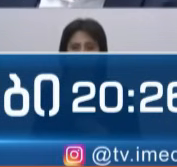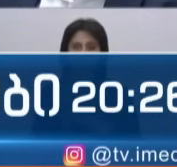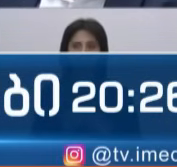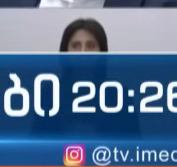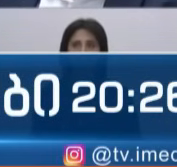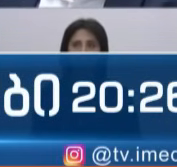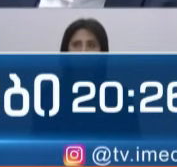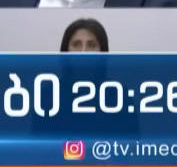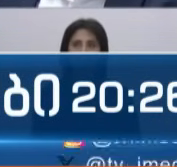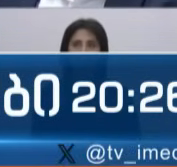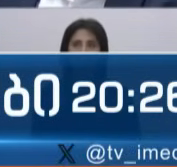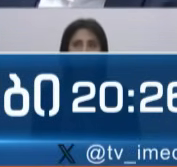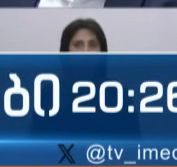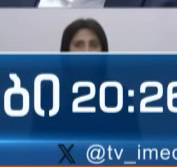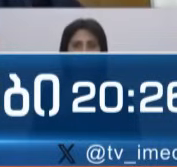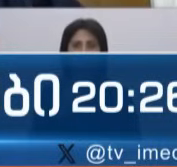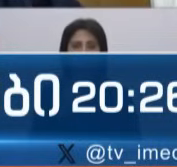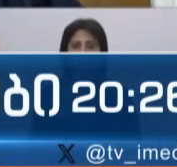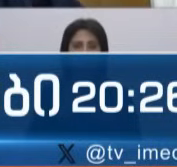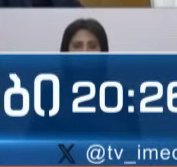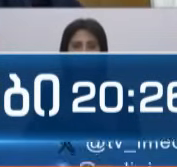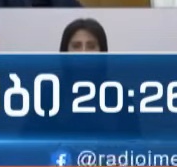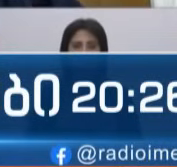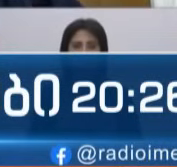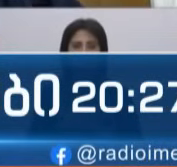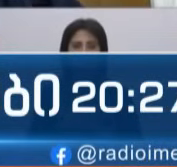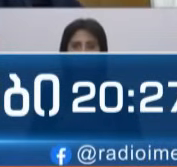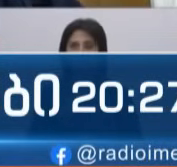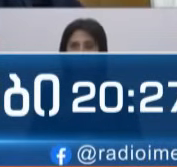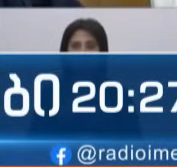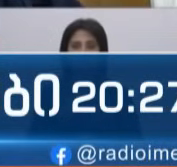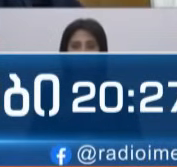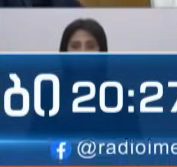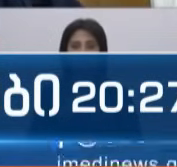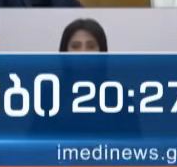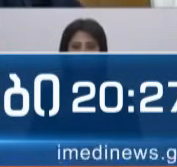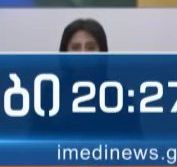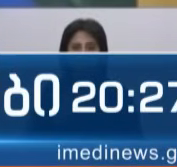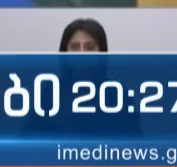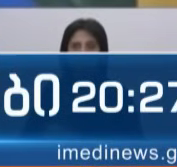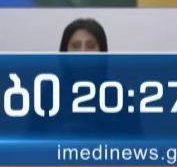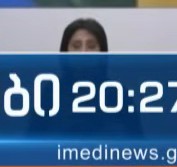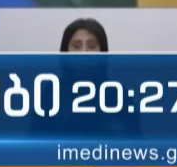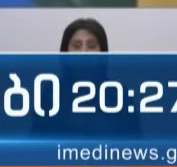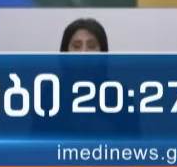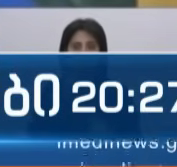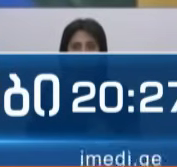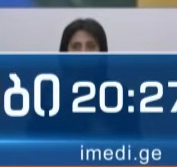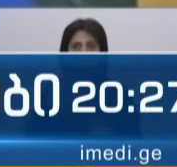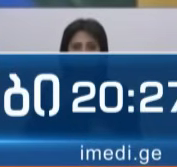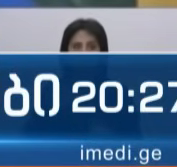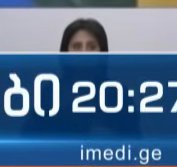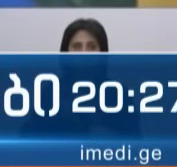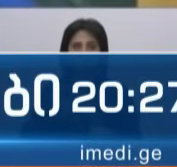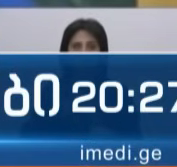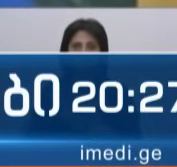პასუხისმგებლობით, არასდროს არც ერთი კორუფციული გარიგებით არც ერთი თეთრი არ მშოვია და ასე ვაპირებ მოსეც